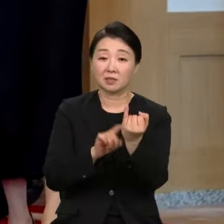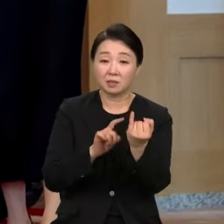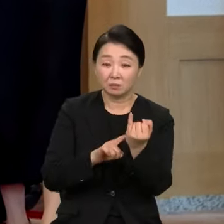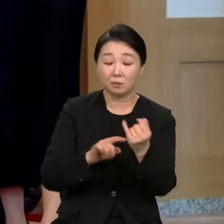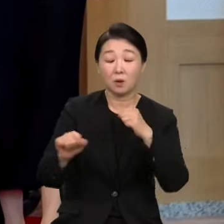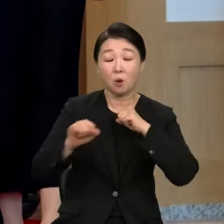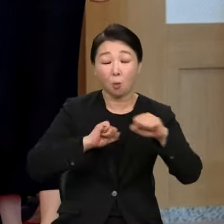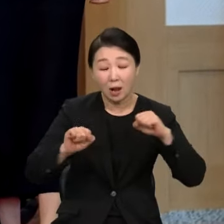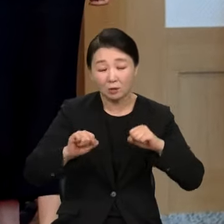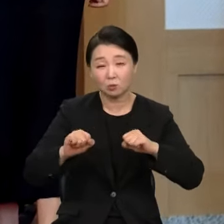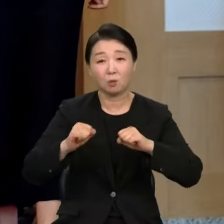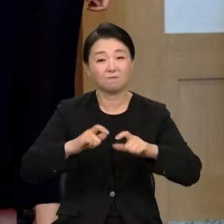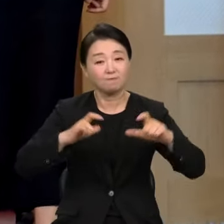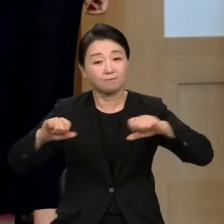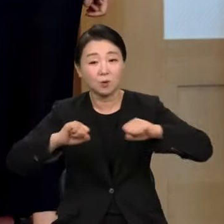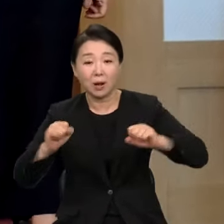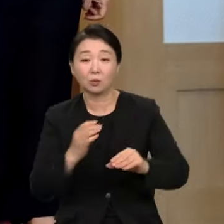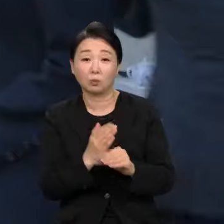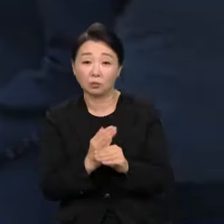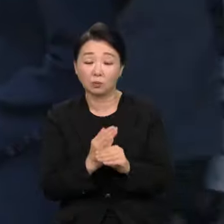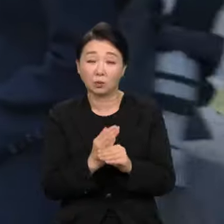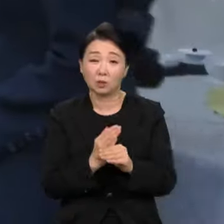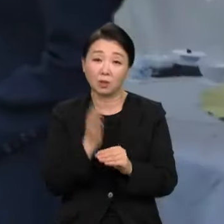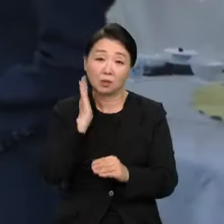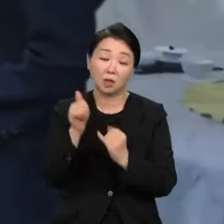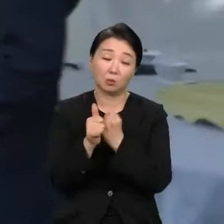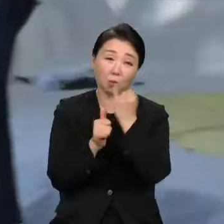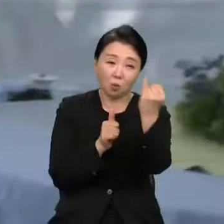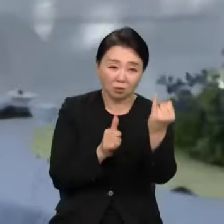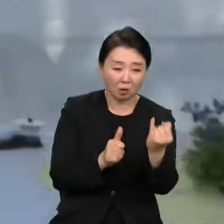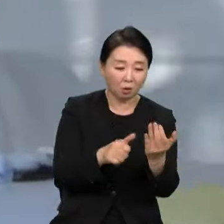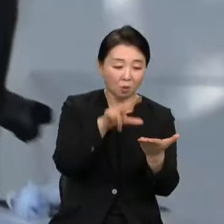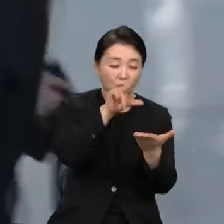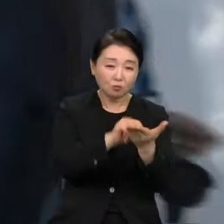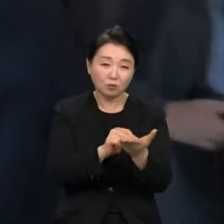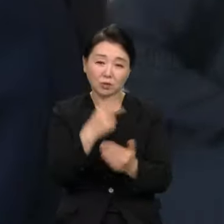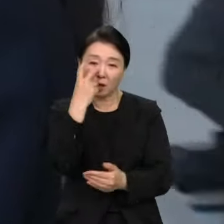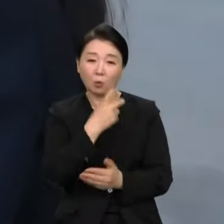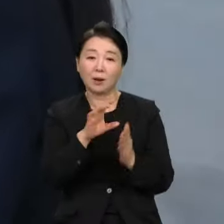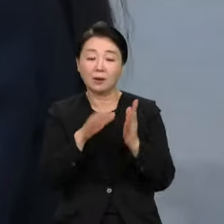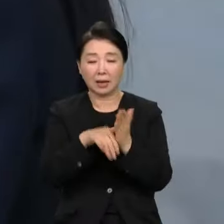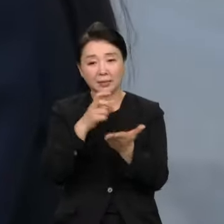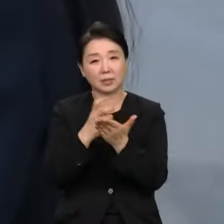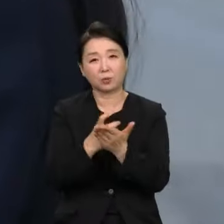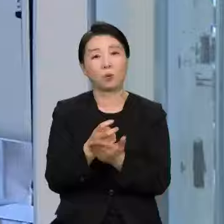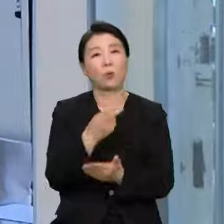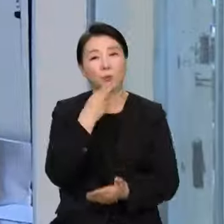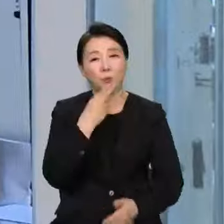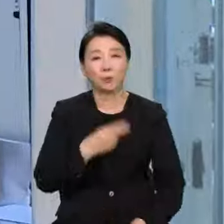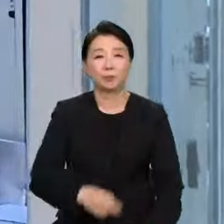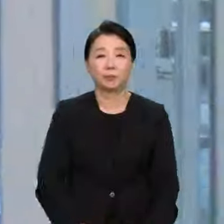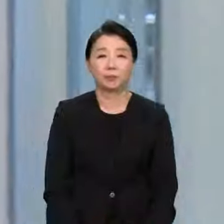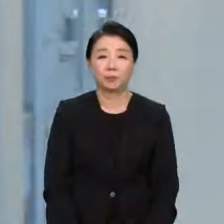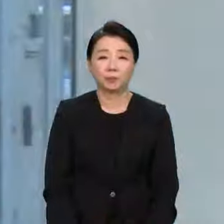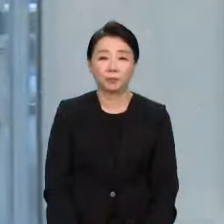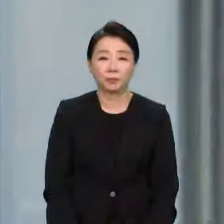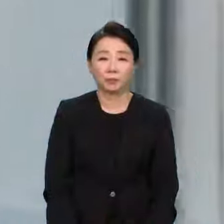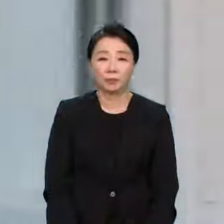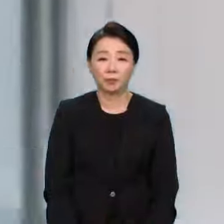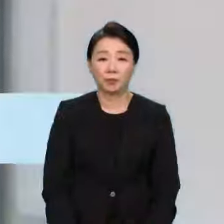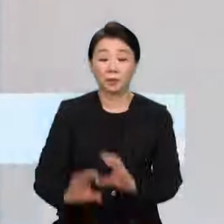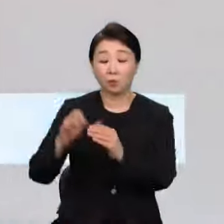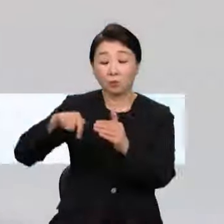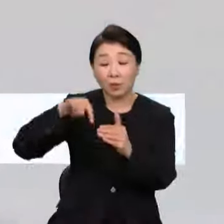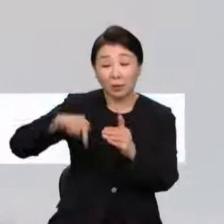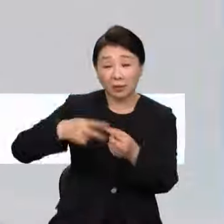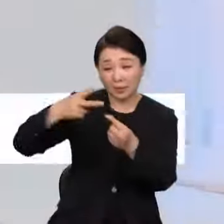보폭을 점차 넓혀가고 있지만 영부인의 리스크를 관리할 제도적 장치는 여전히 요원한 상태입니다 여권 내부에서도 제